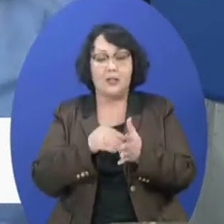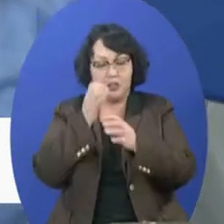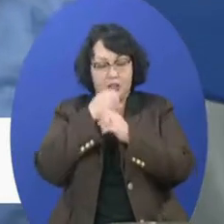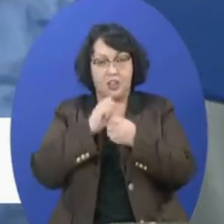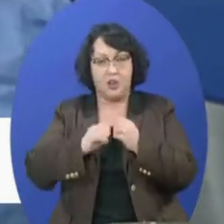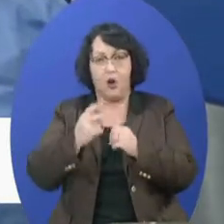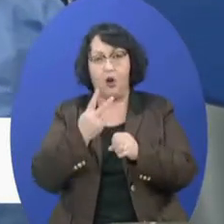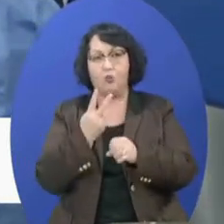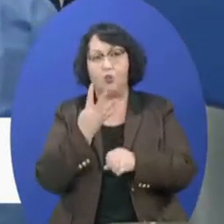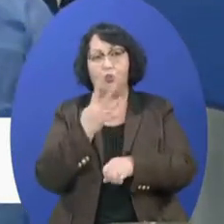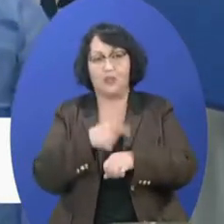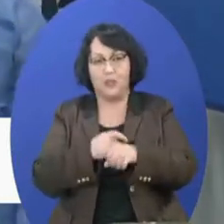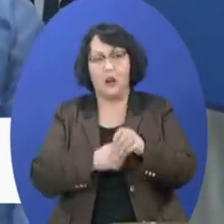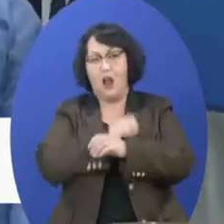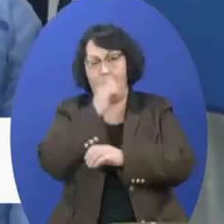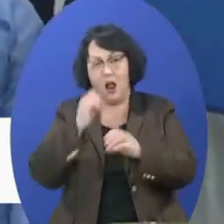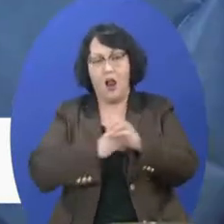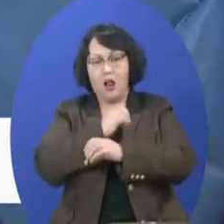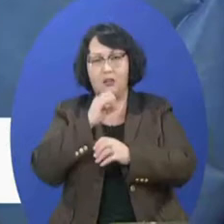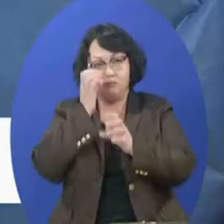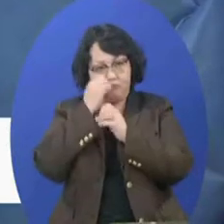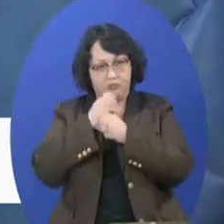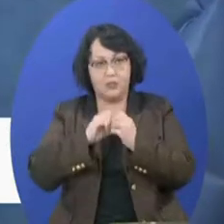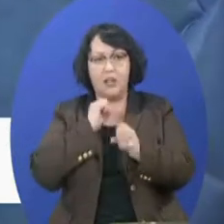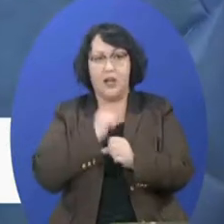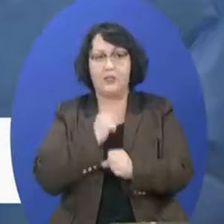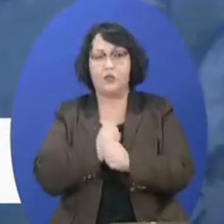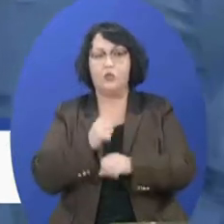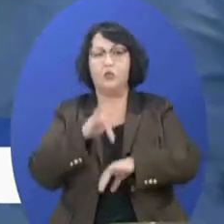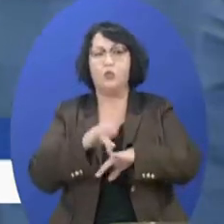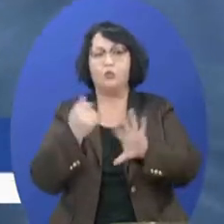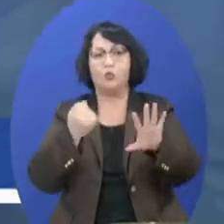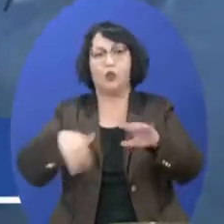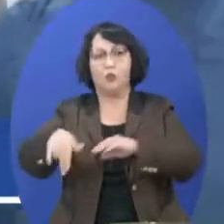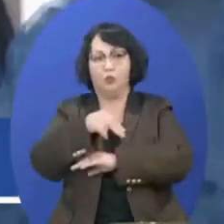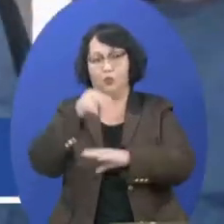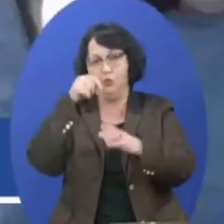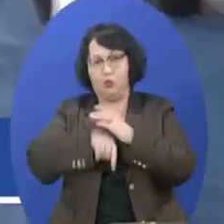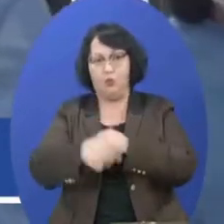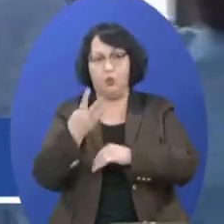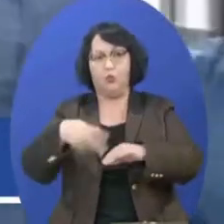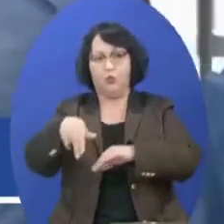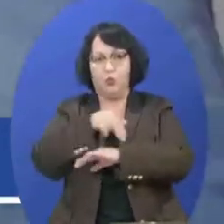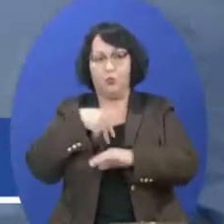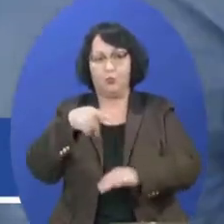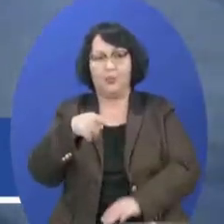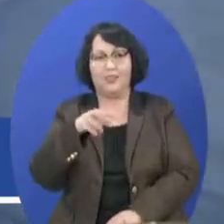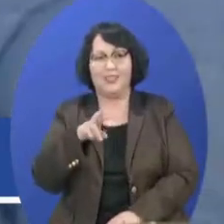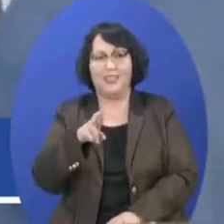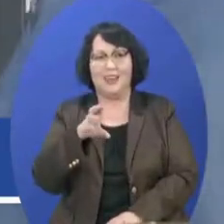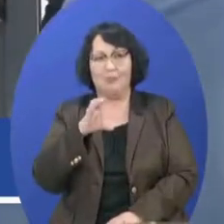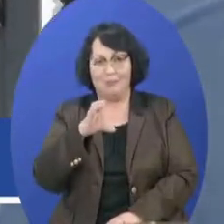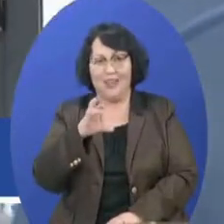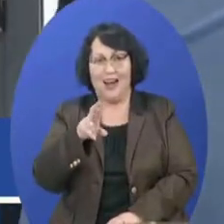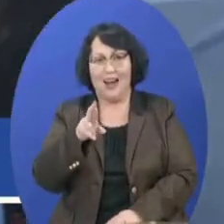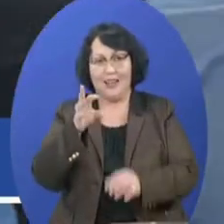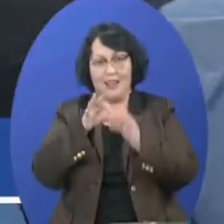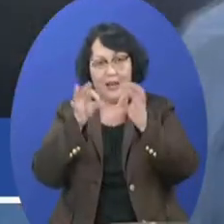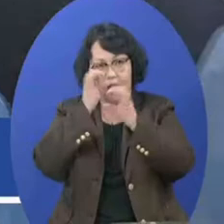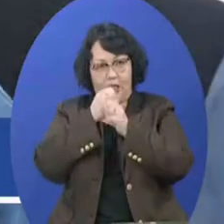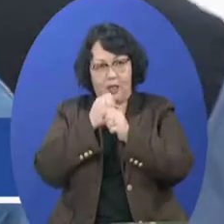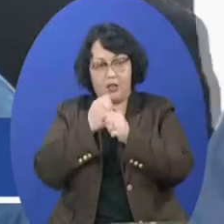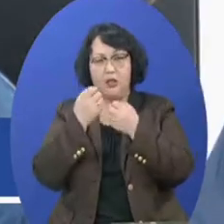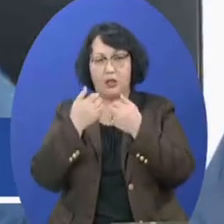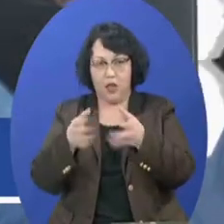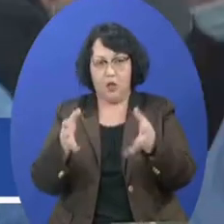24 цагаар ажилтана. Төвийн 6 дүүргийн 4 дүүргэд нь PCR лаборатори байгуулагдсан. Одоо 2 лаборатори